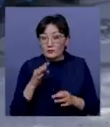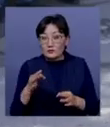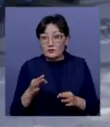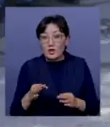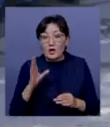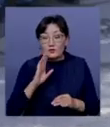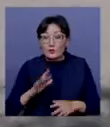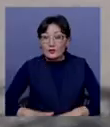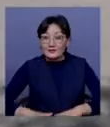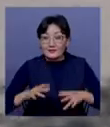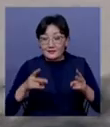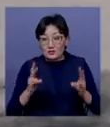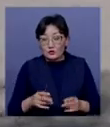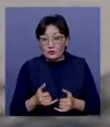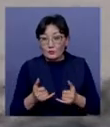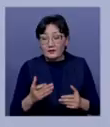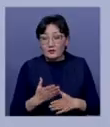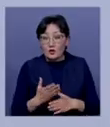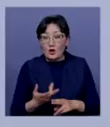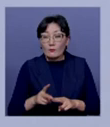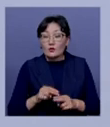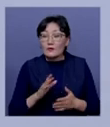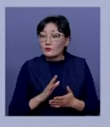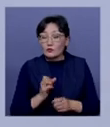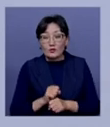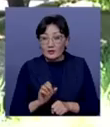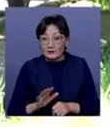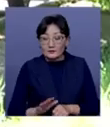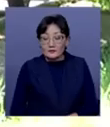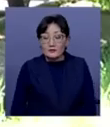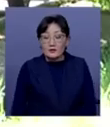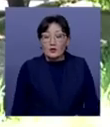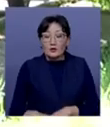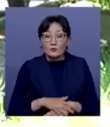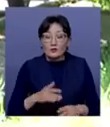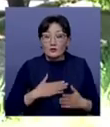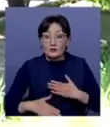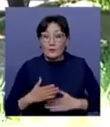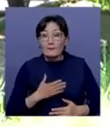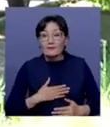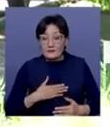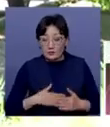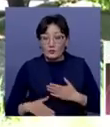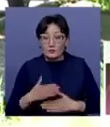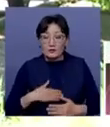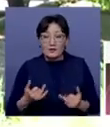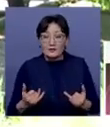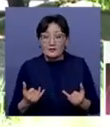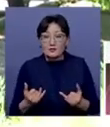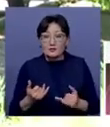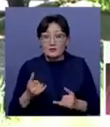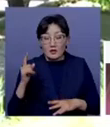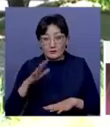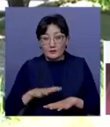су тасқынан зардап шеккендерге арналған көмек мұнымен тоқтамайды дейді. Халқымыздың қуанышы біздің де қуанышымыз. Қазір мына үкімет